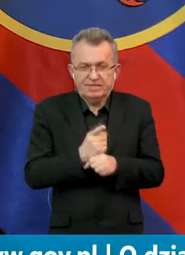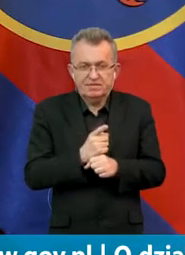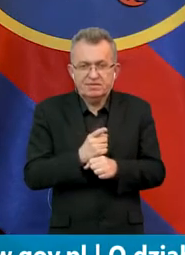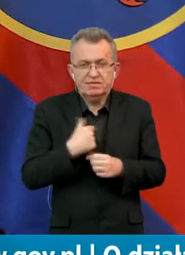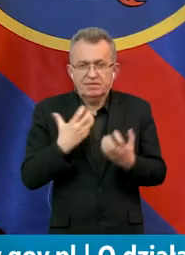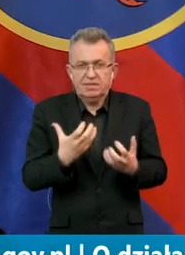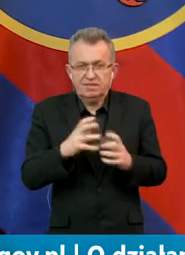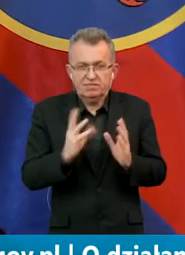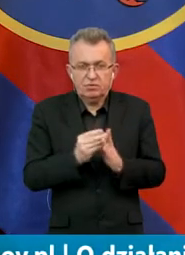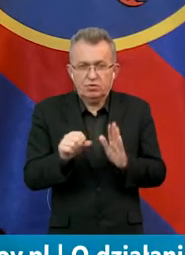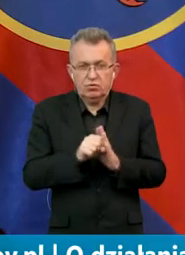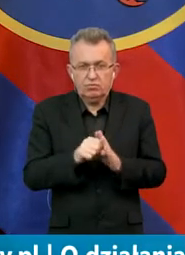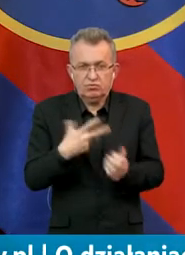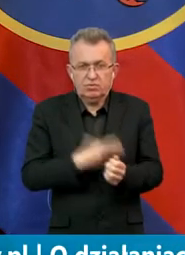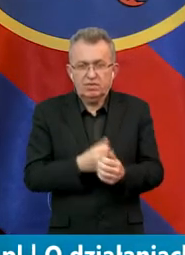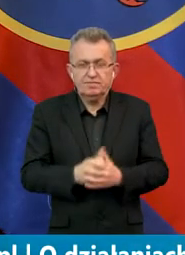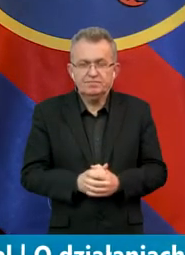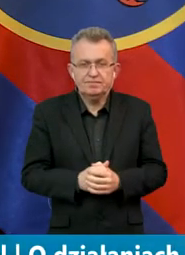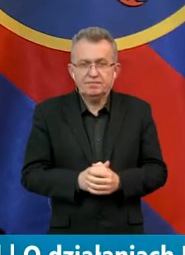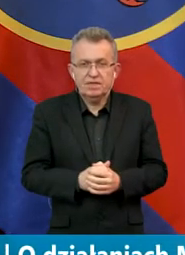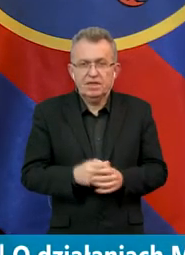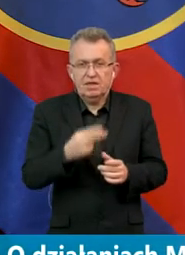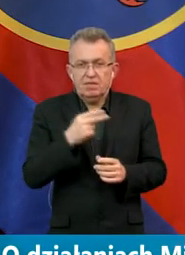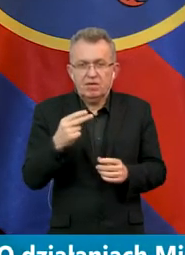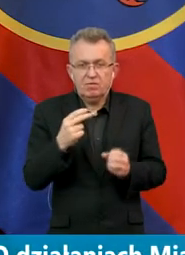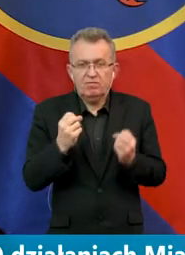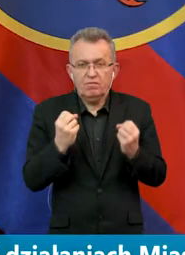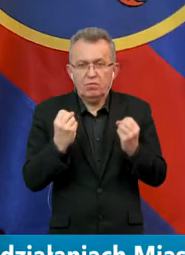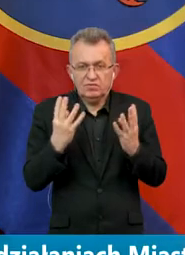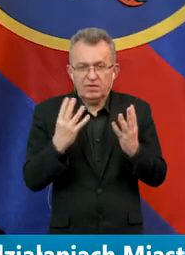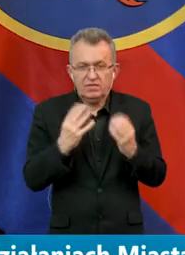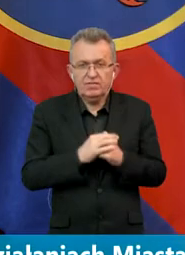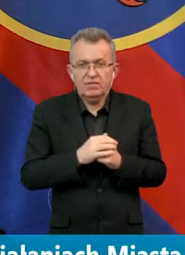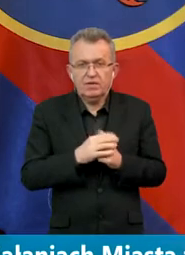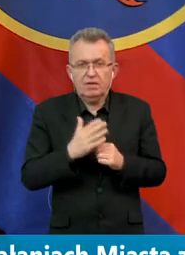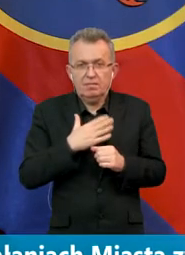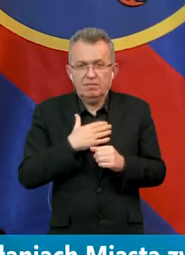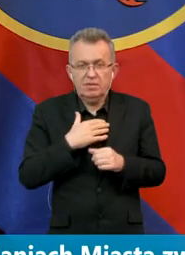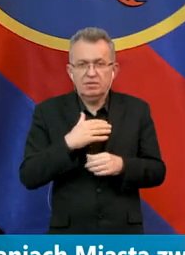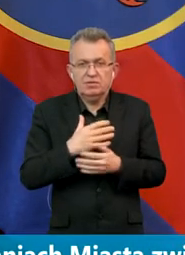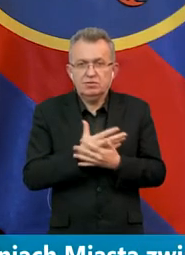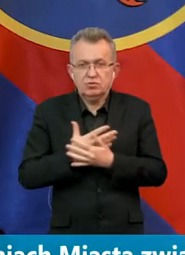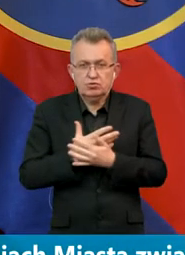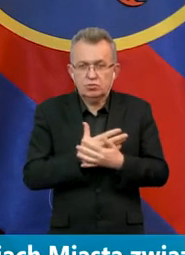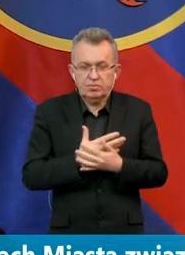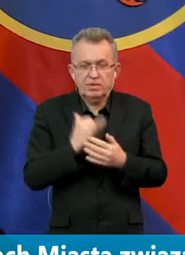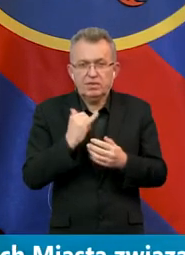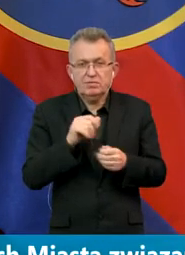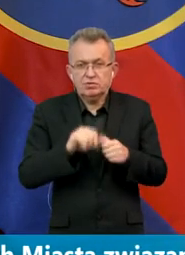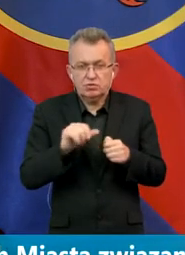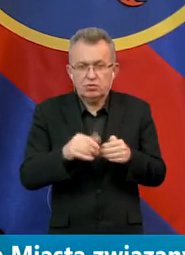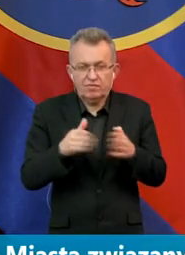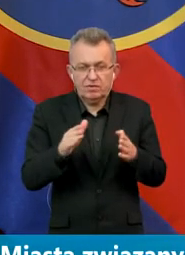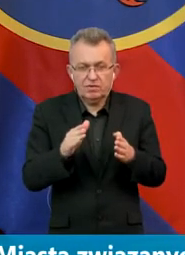oczywiście wszystkich. Z tematów oświatowych mamy czynne żłobki i przedszkola z